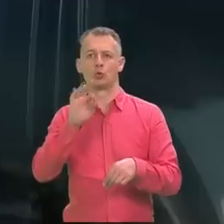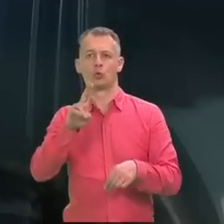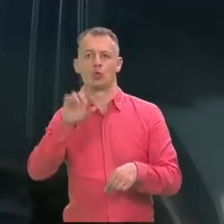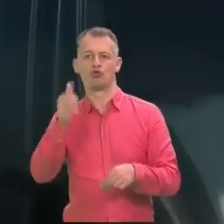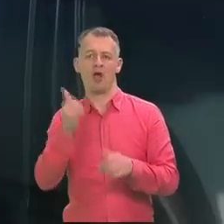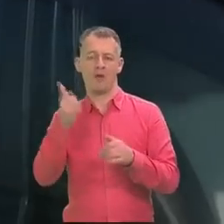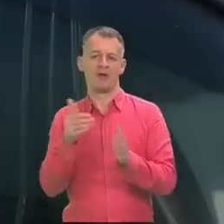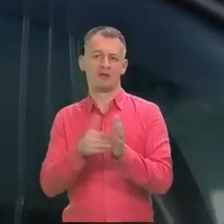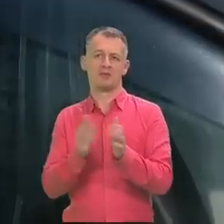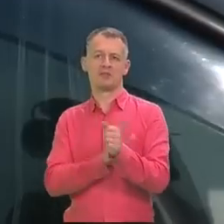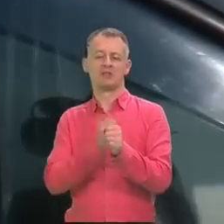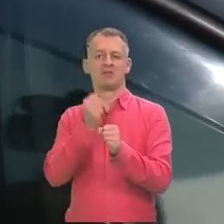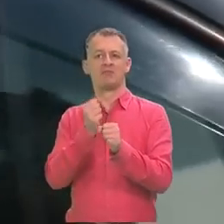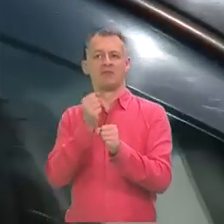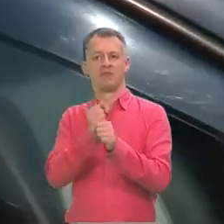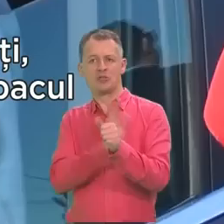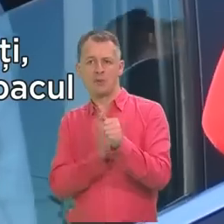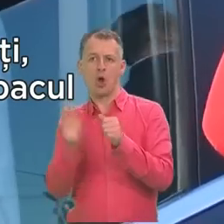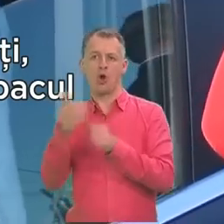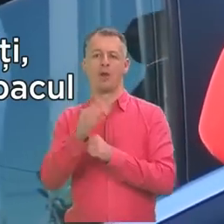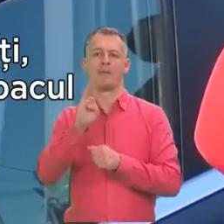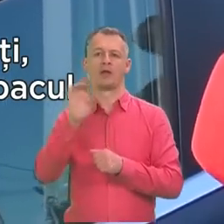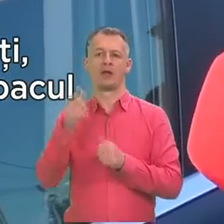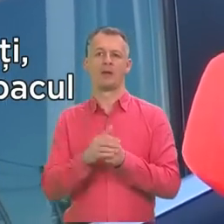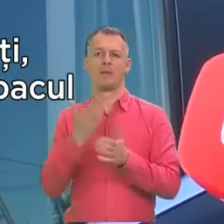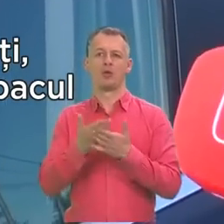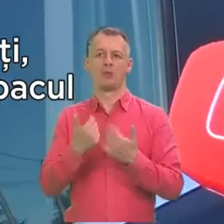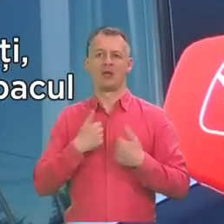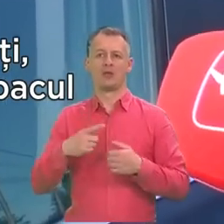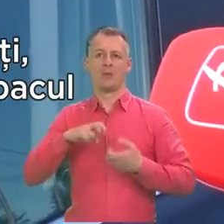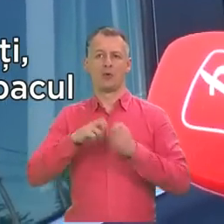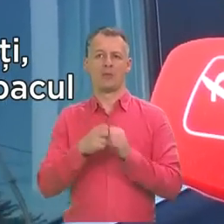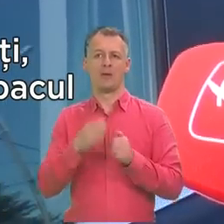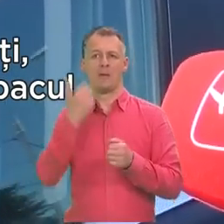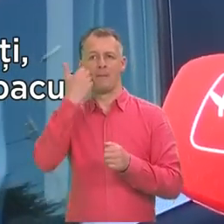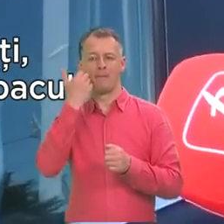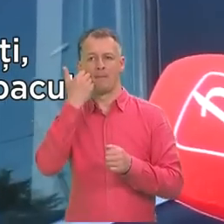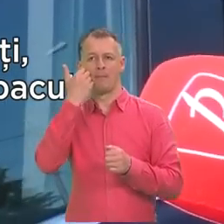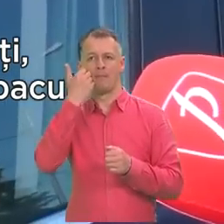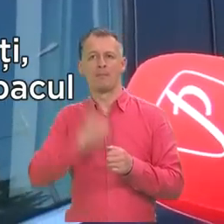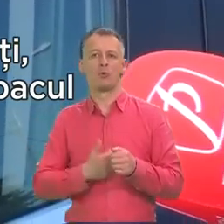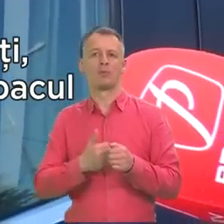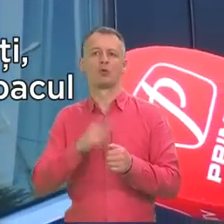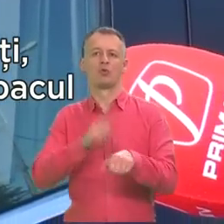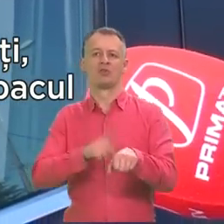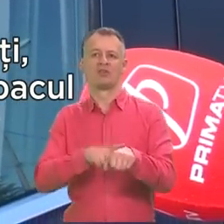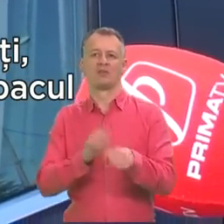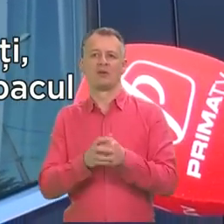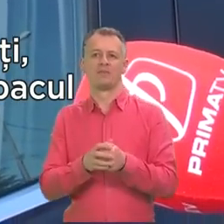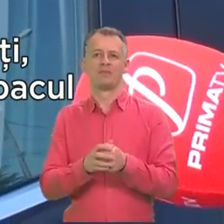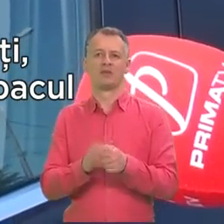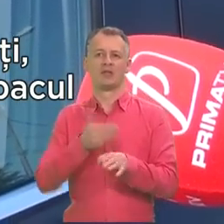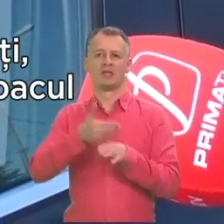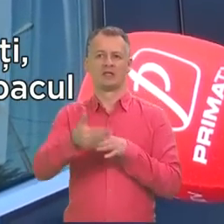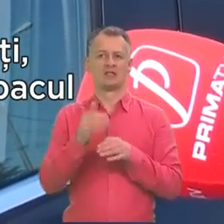treaba. Așteptăm să-i drumul la pot, sper că o să fie mai bine. For me problem, because, look, I lose time, and now my time limit,